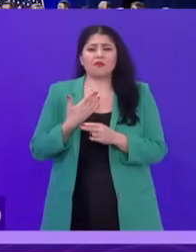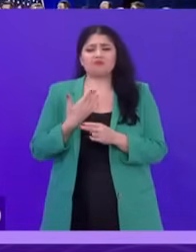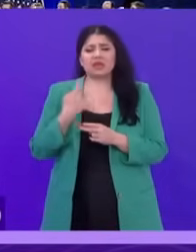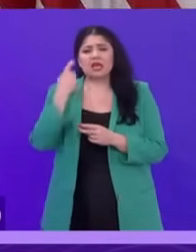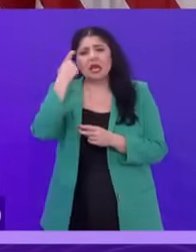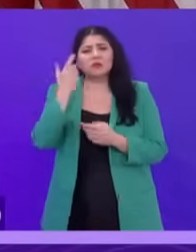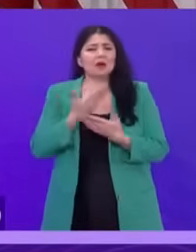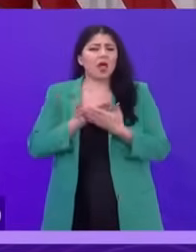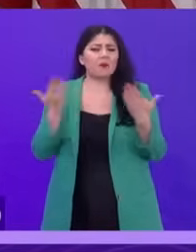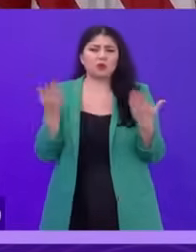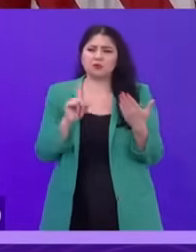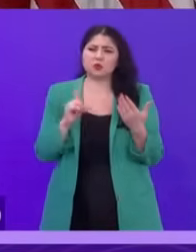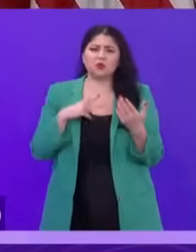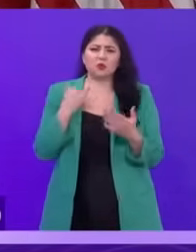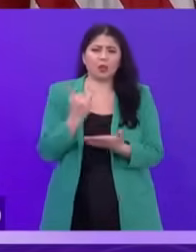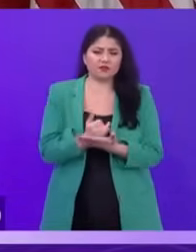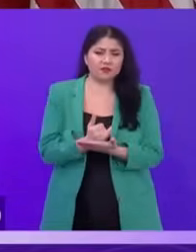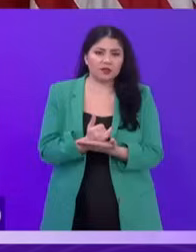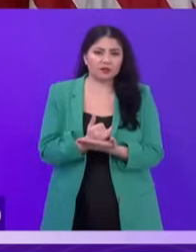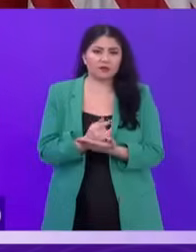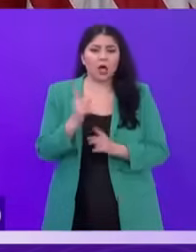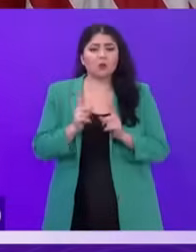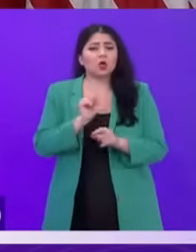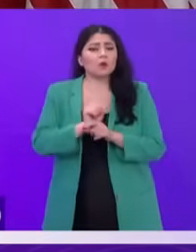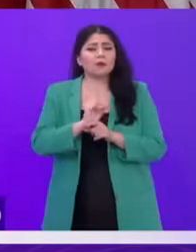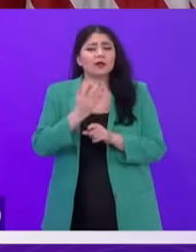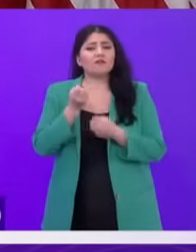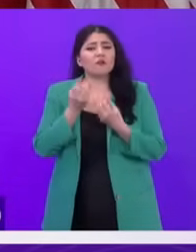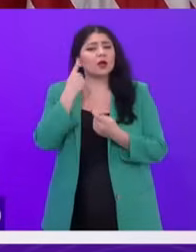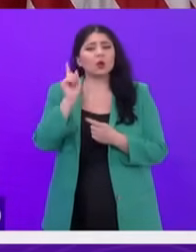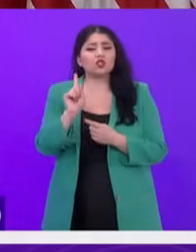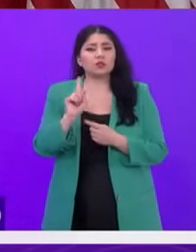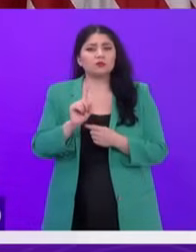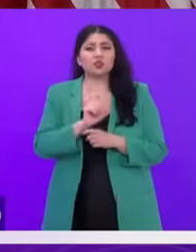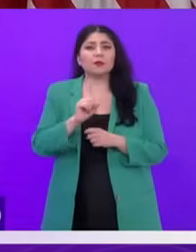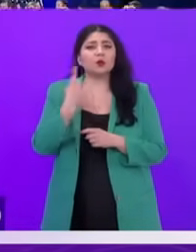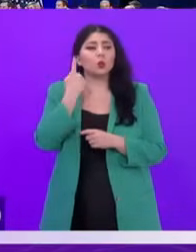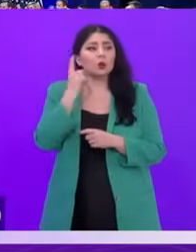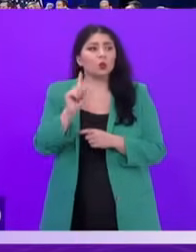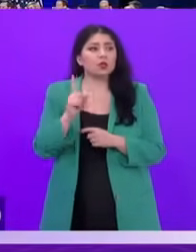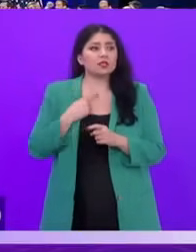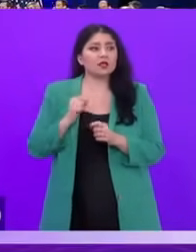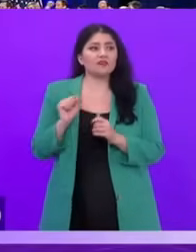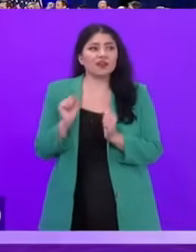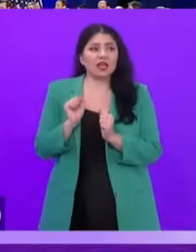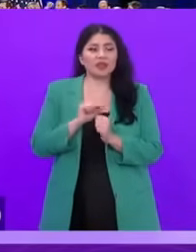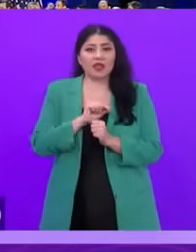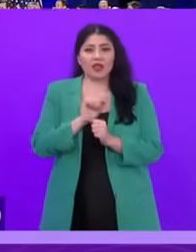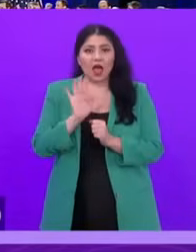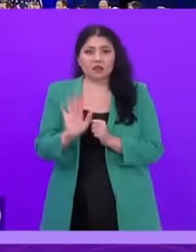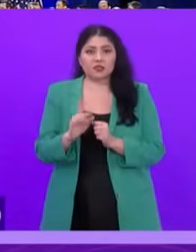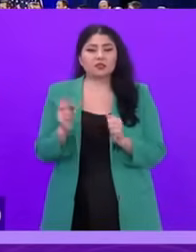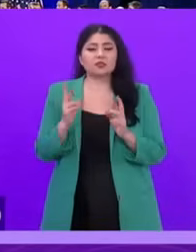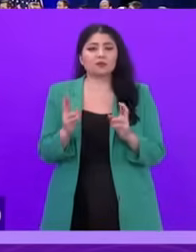ca să fie lucruri pe care nu le cunoaștem și necunoscându-le nu ne temem de ele, sperăm să nu le întâlnim, să nu ne